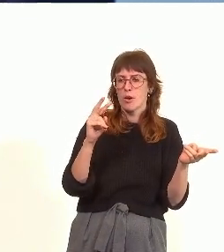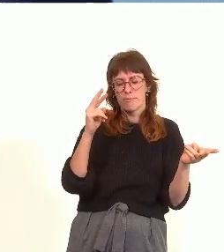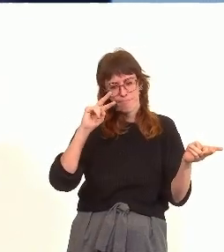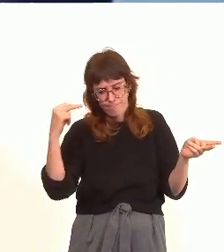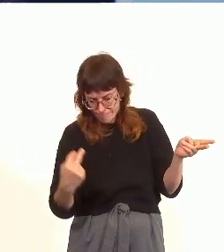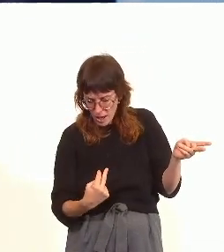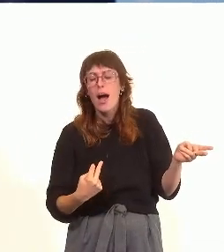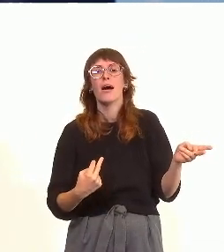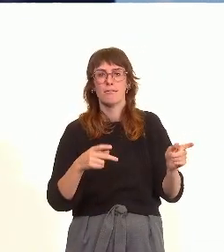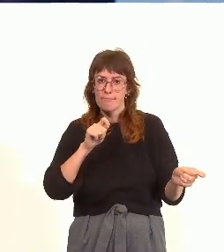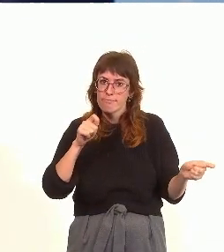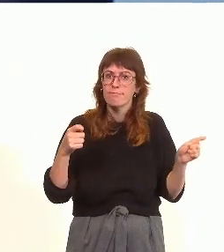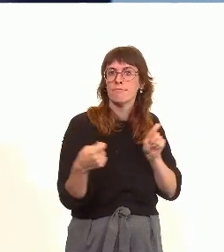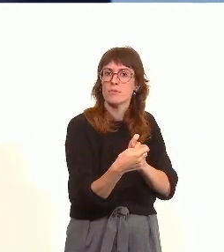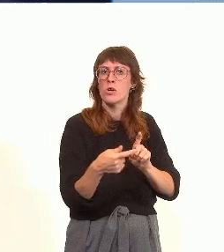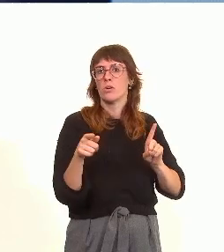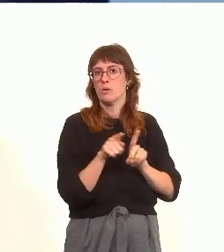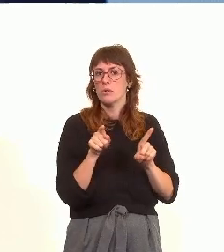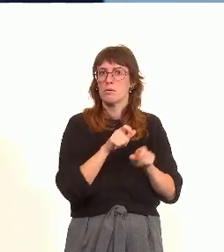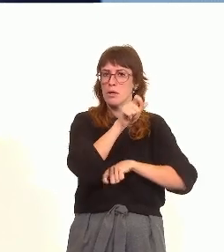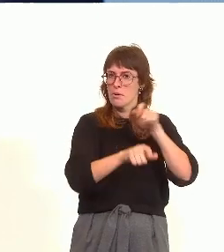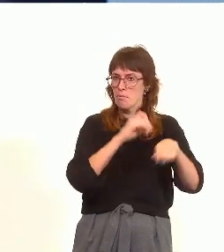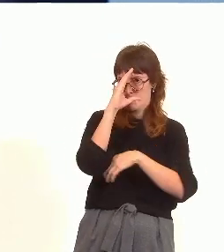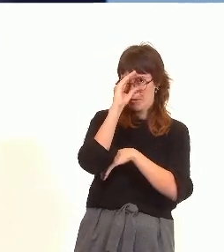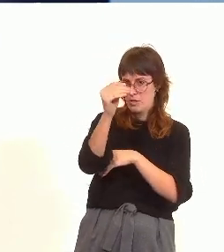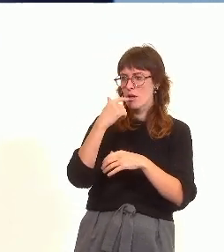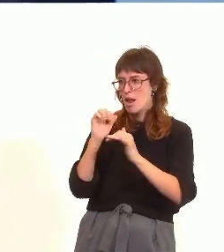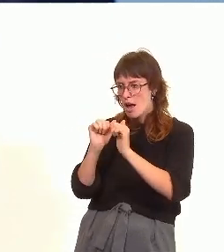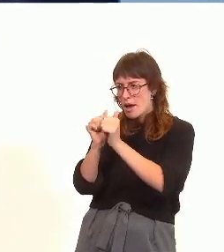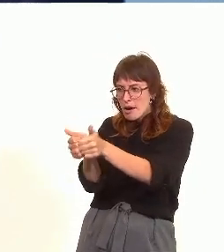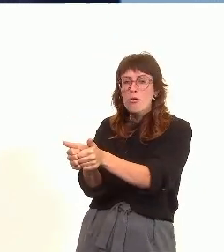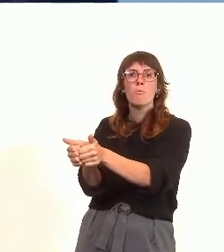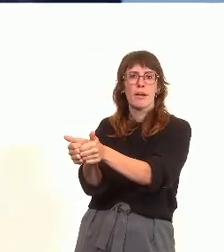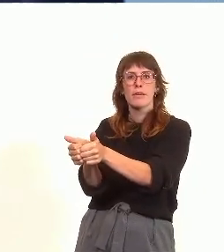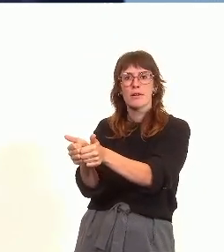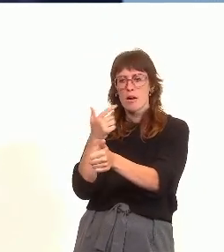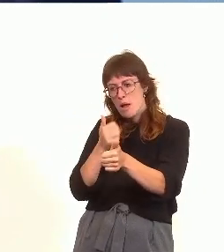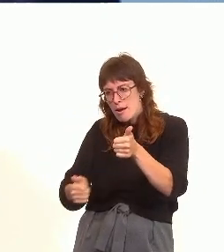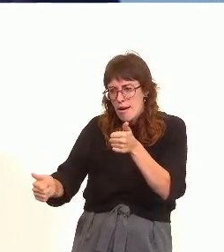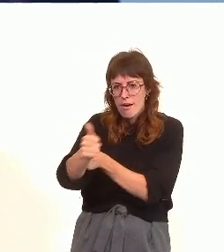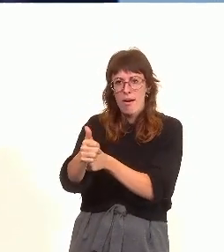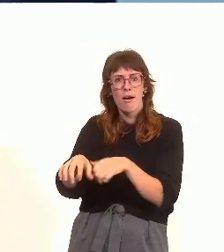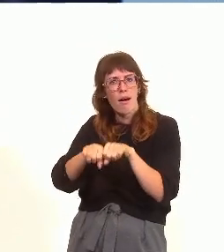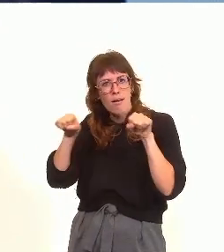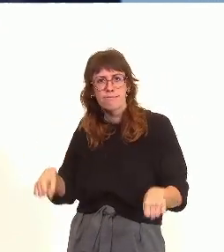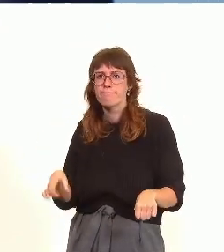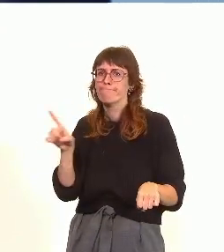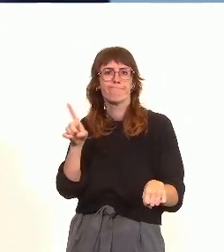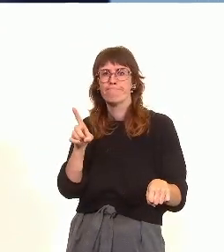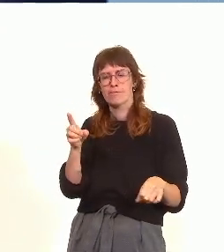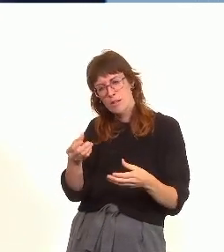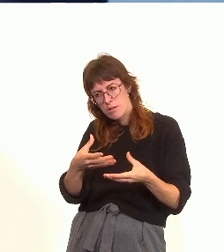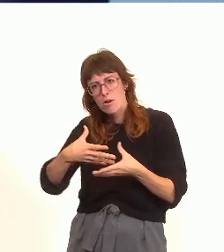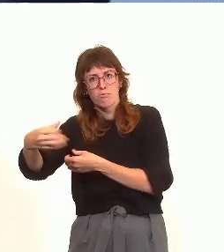au quotidien exercent leur mission, on remette le pouvoir des personnes, l'autodétermination au centre de tout cela. On est en plus dans un